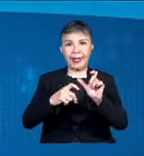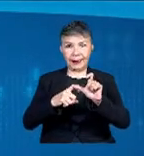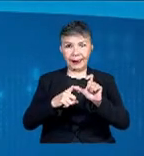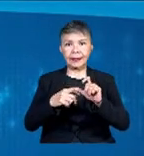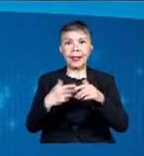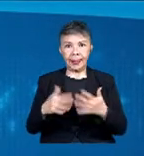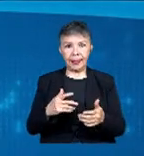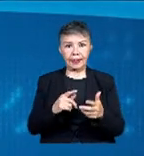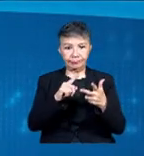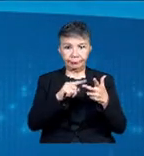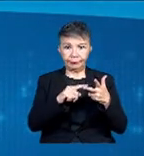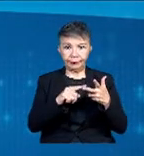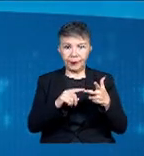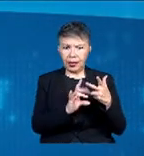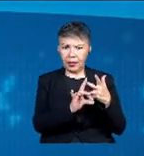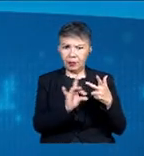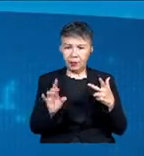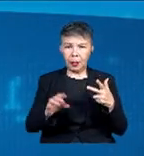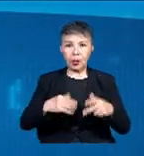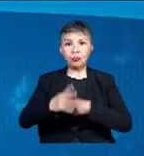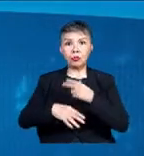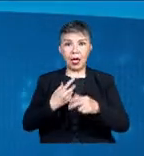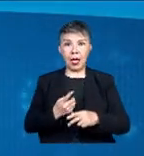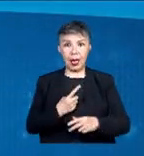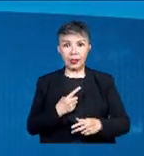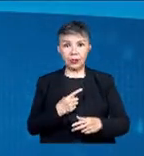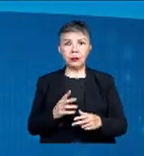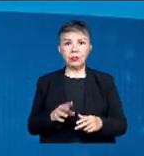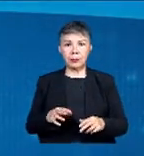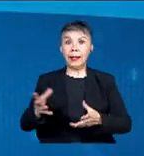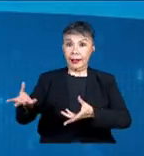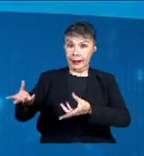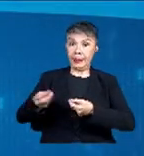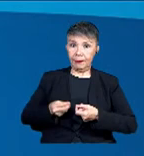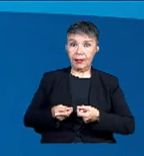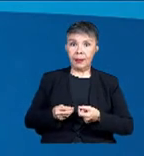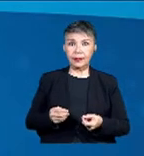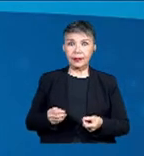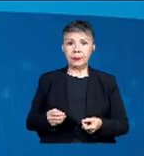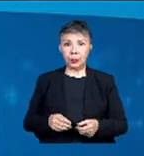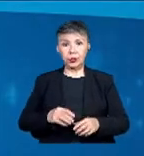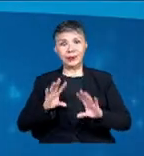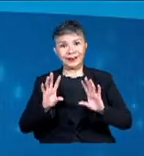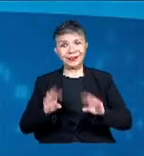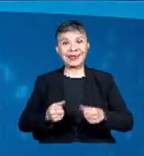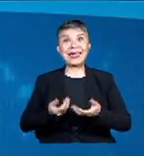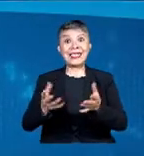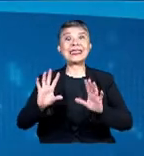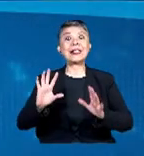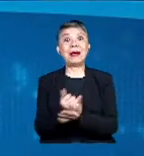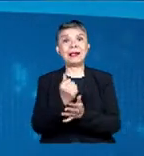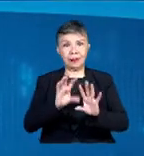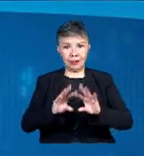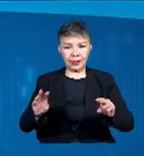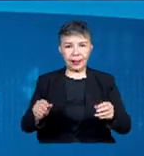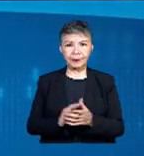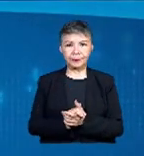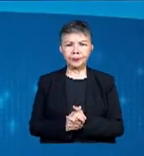bahkan di beberapa perusahaan juga BUMN sudah memberikan kesempatan. Jadi luar